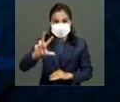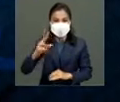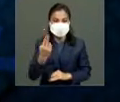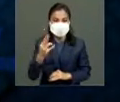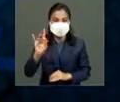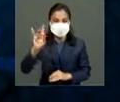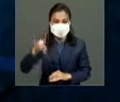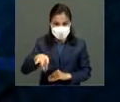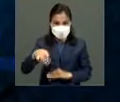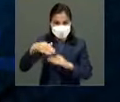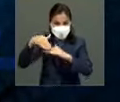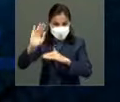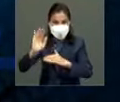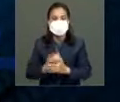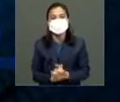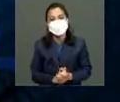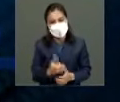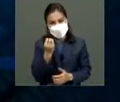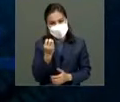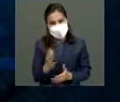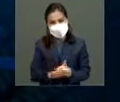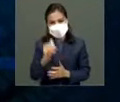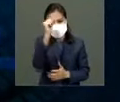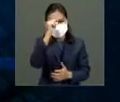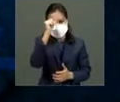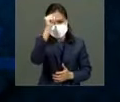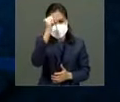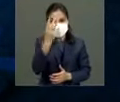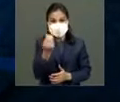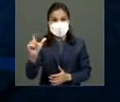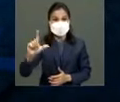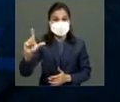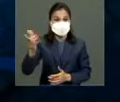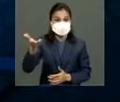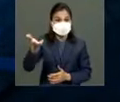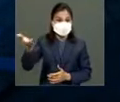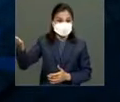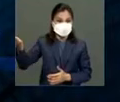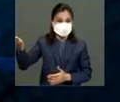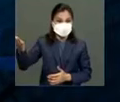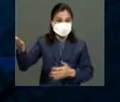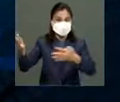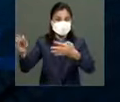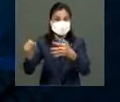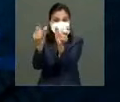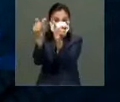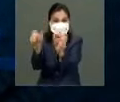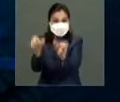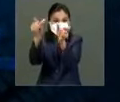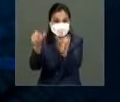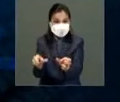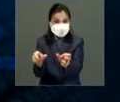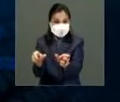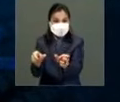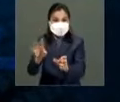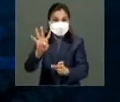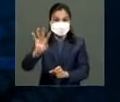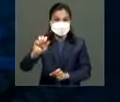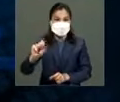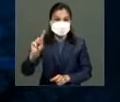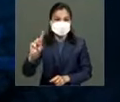837,731 รายนะครับก็มากที่สุดอยู่ที่อินเดียนะฮะเห็นสีเหลืองๆในช่องที่2นะครับในหมายเลขที่2เนี่ย